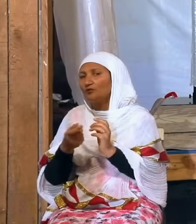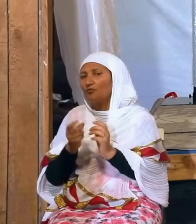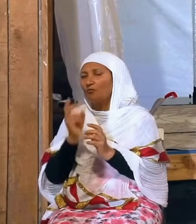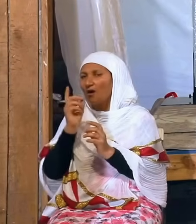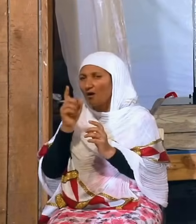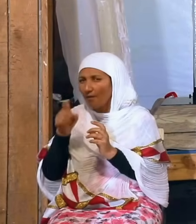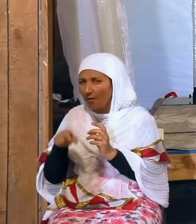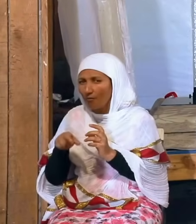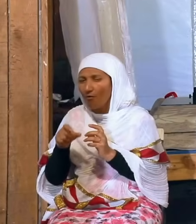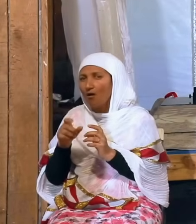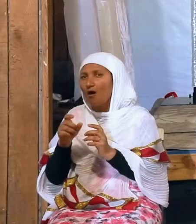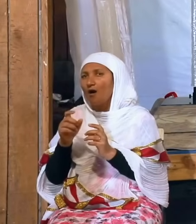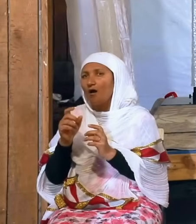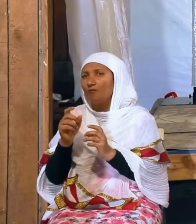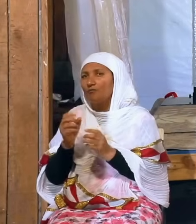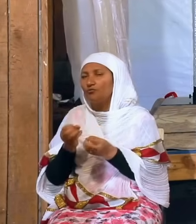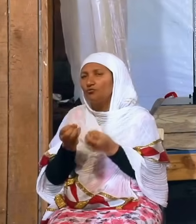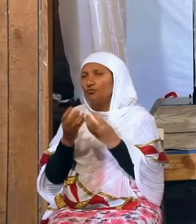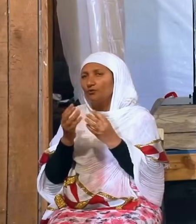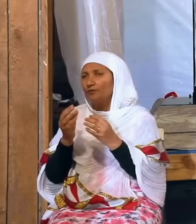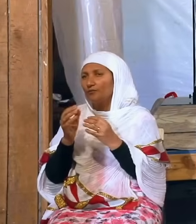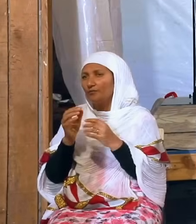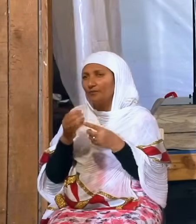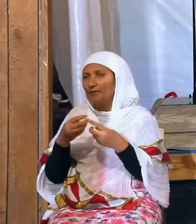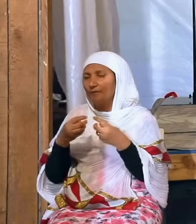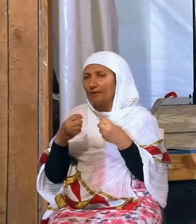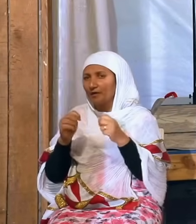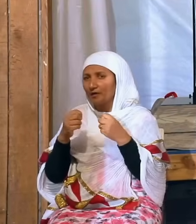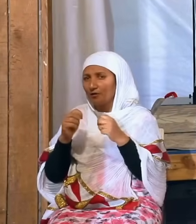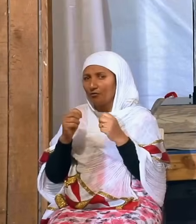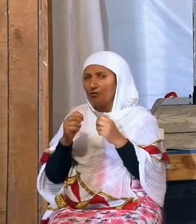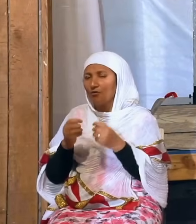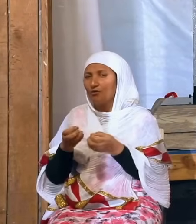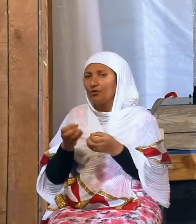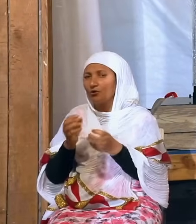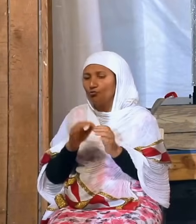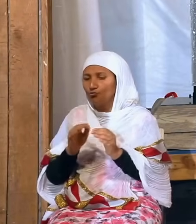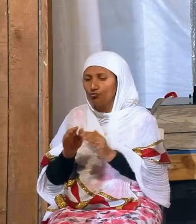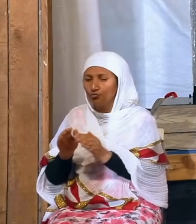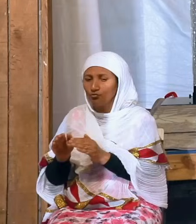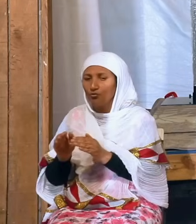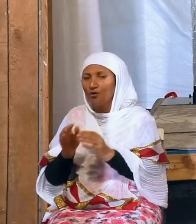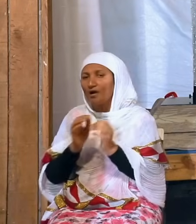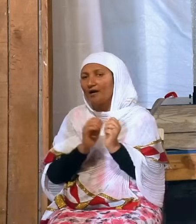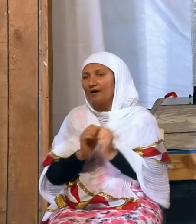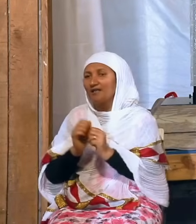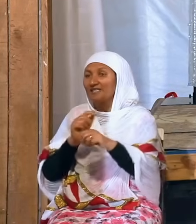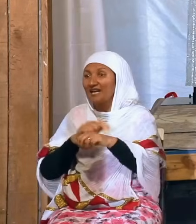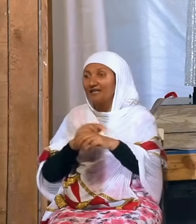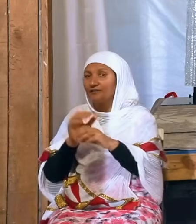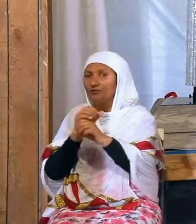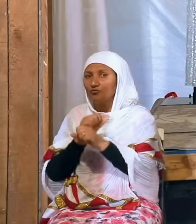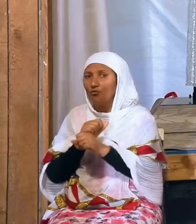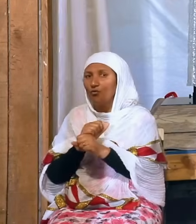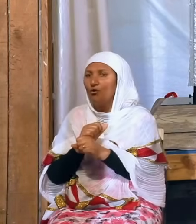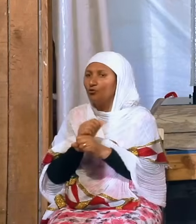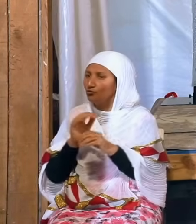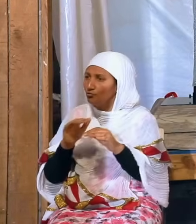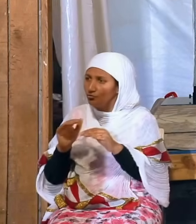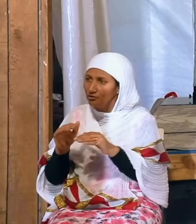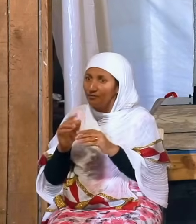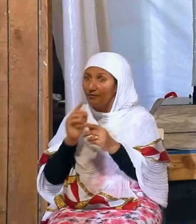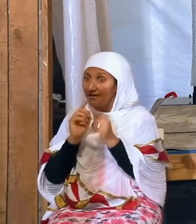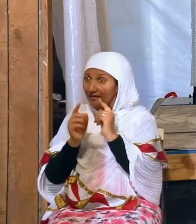አሁን ከልጆቻቸው ጋር ለምሳሌ ብዙ ወላጅ የሚመከረው ትክክለኛው መንገድ ከልጆቹ ጋር ሰዓት ይዞ በአግባቡ እንደ ትልቅ ሰው ልጆችን ማነጋገር